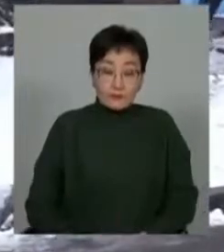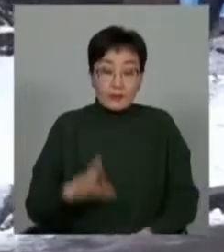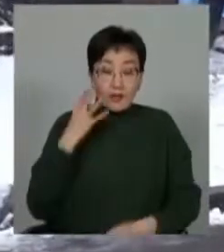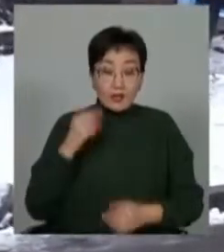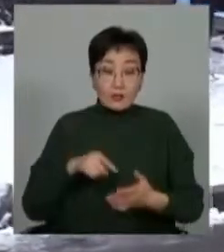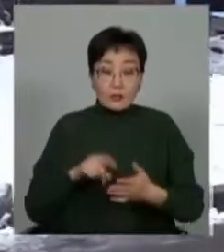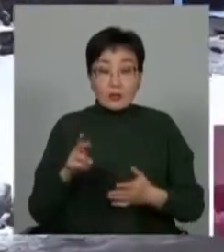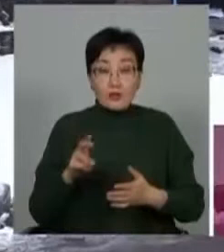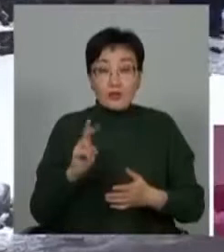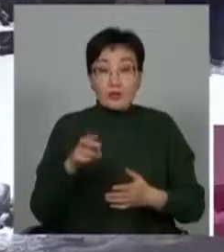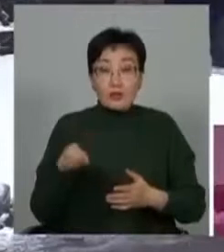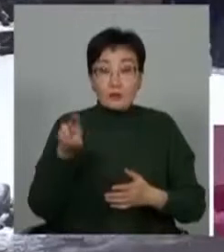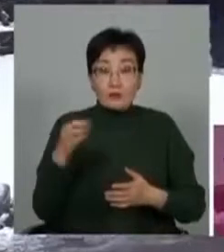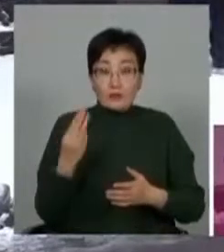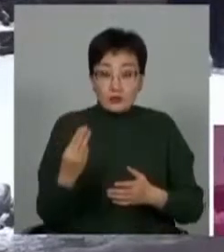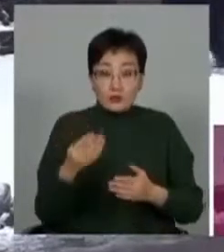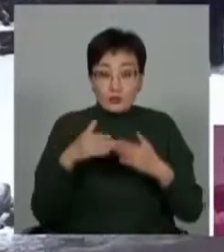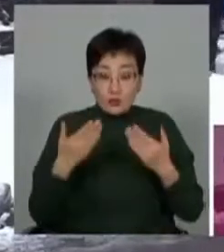Алматыда Қабдеш жоқ, зиратыда жоқ. Оның